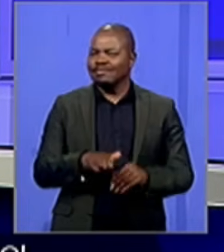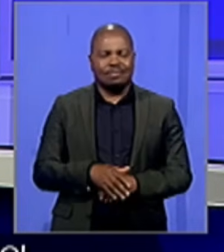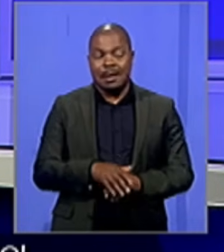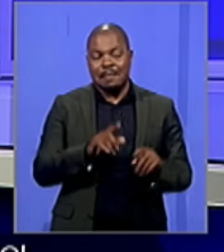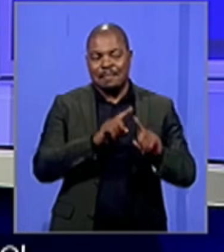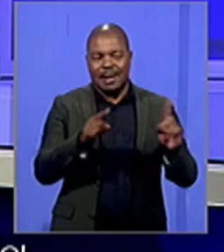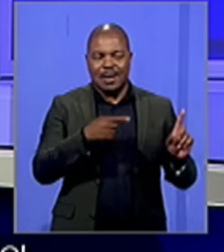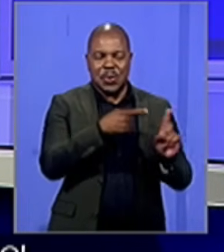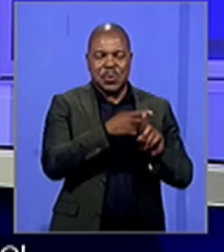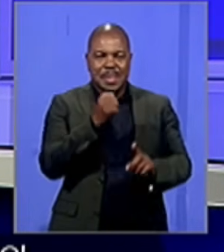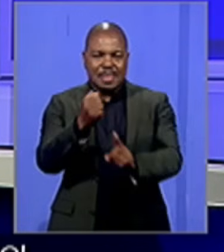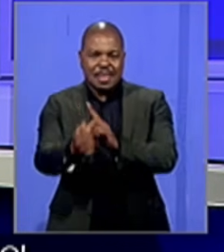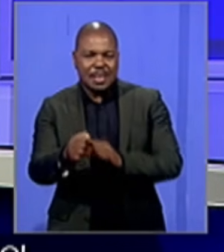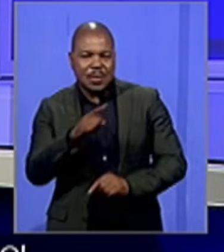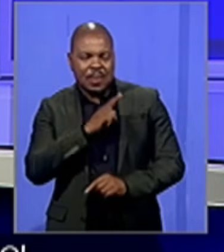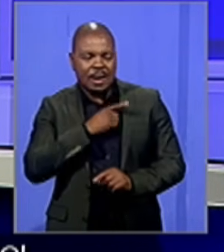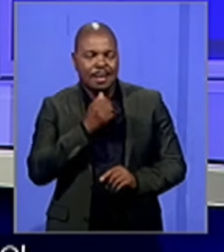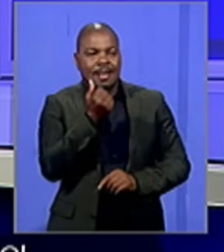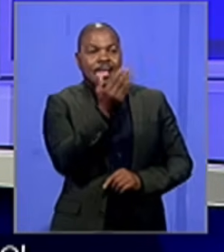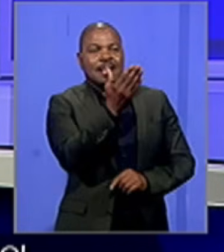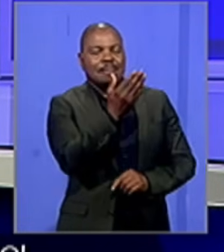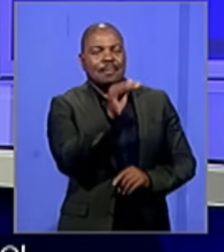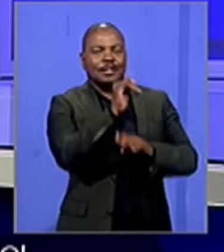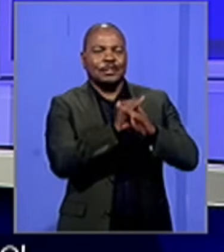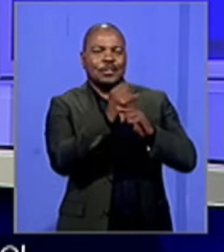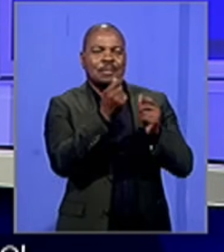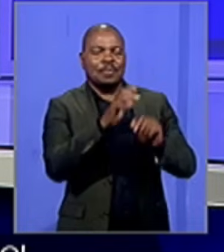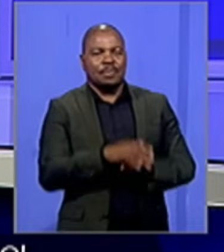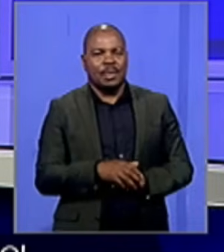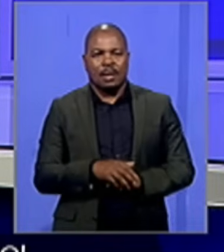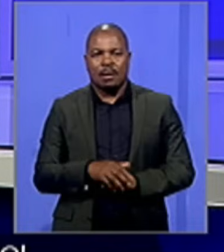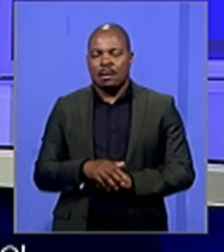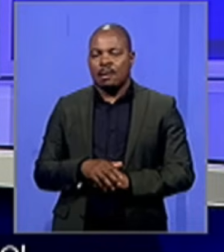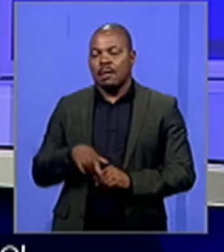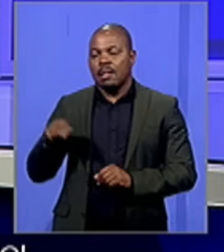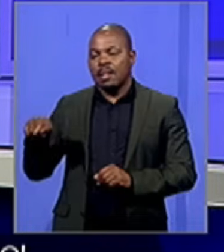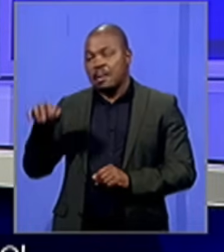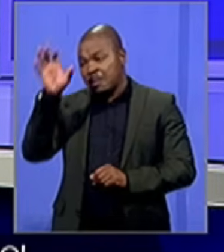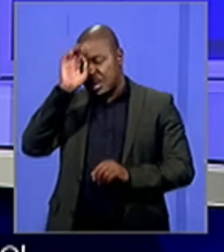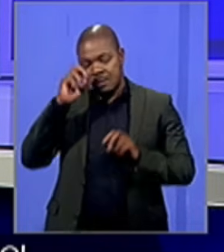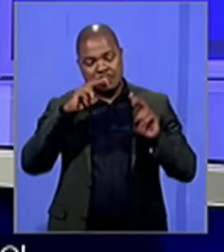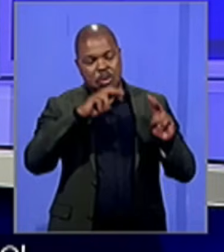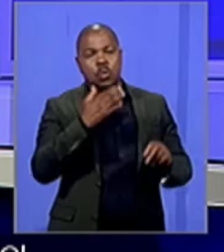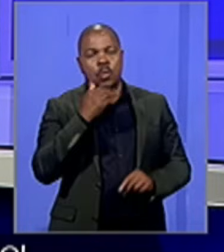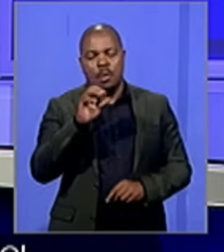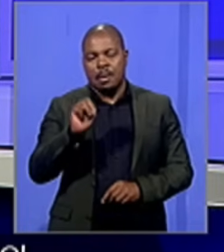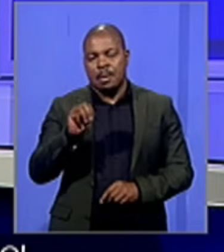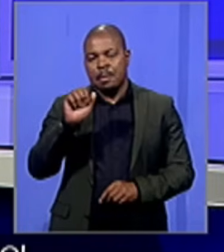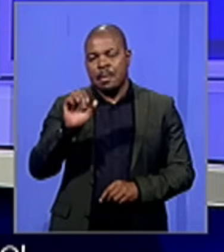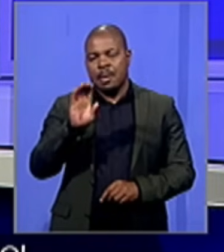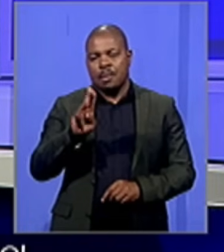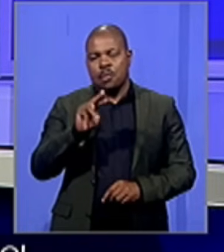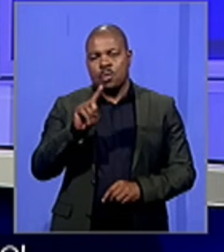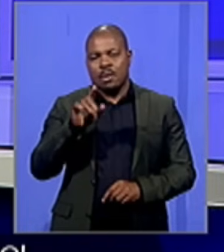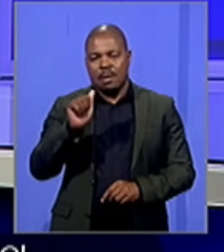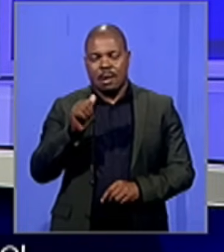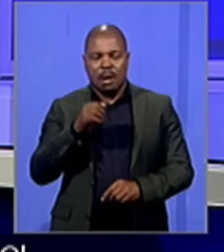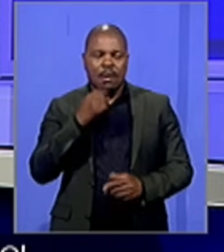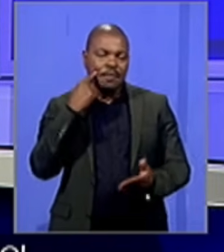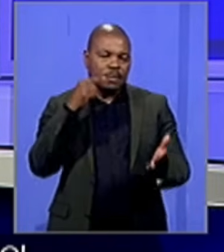bolailwe ka mabaka a tšhelete ya inšorense. Monyakišiši wa molato Keshi Mabunda o file bohlatse bja